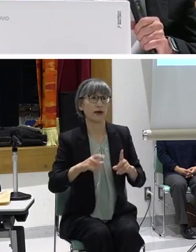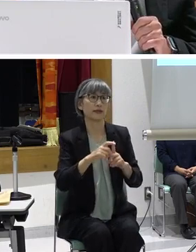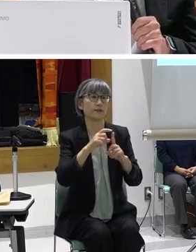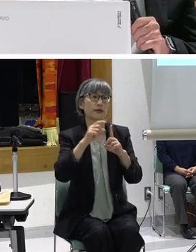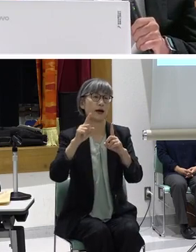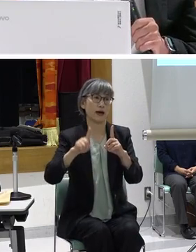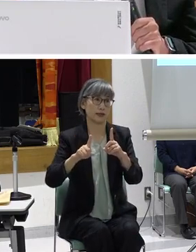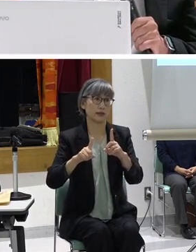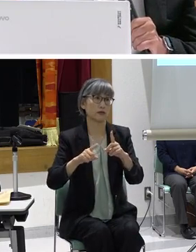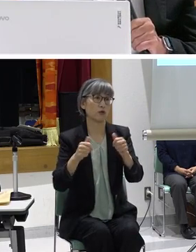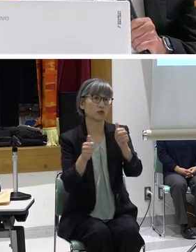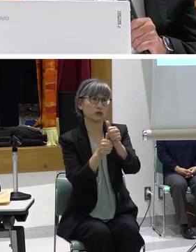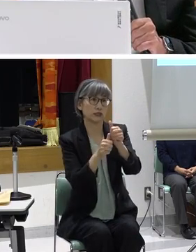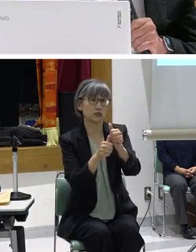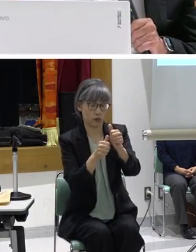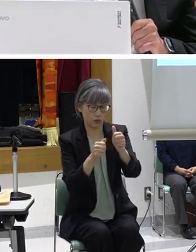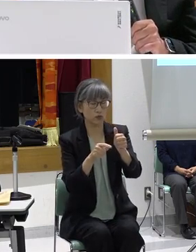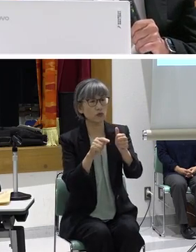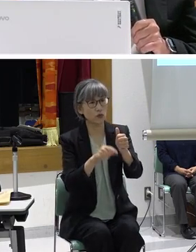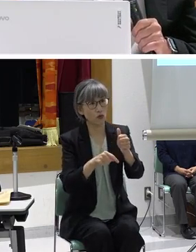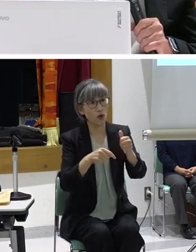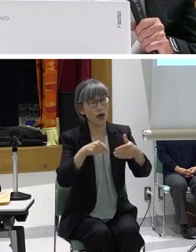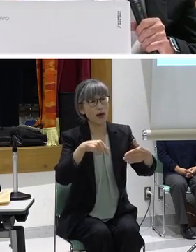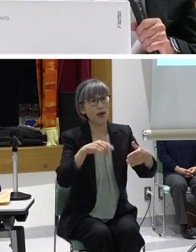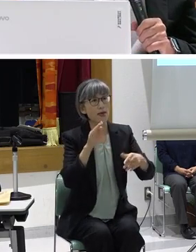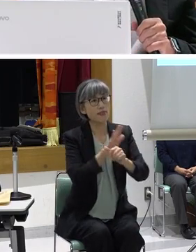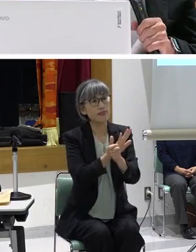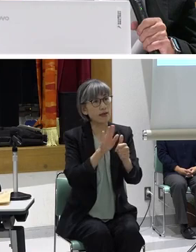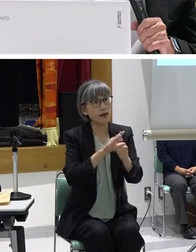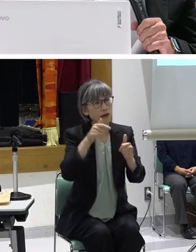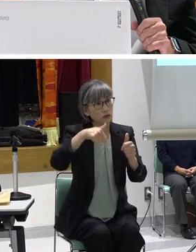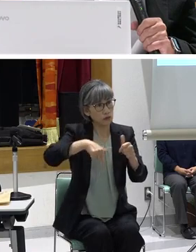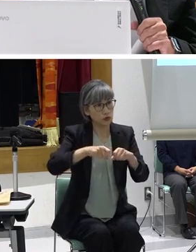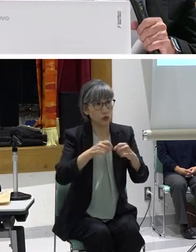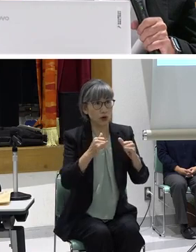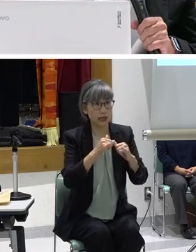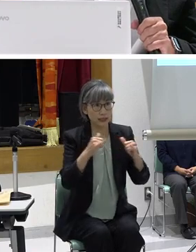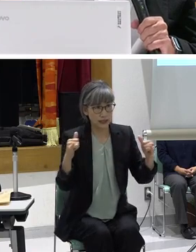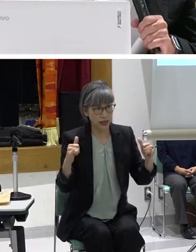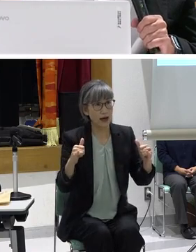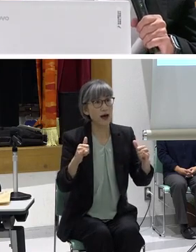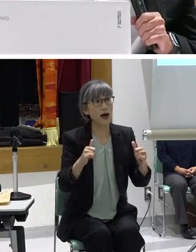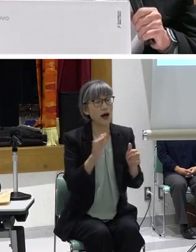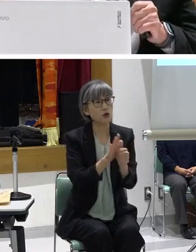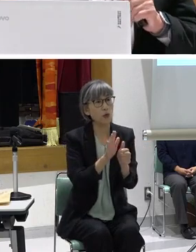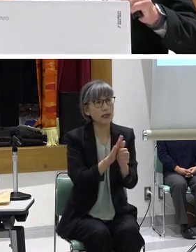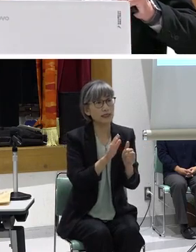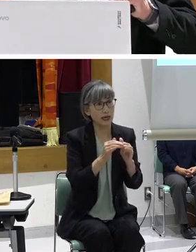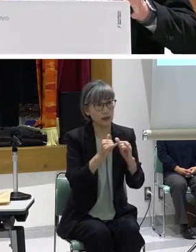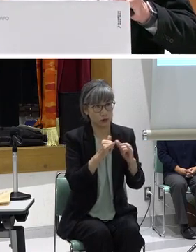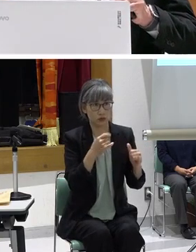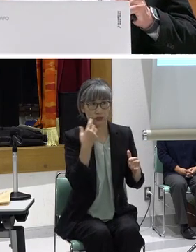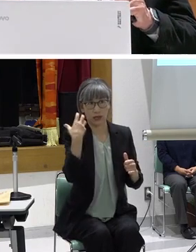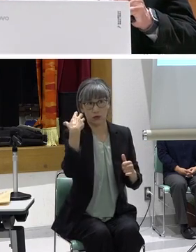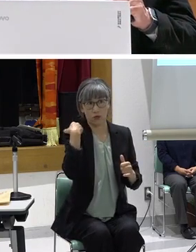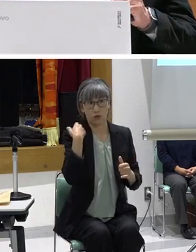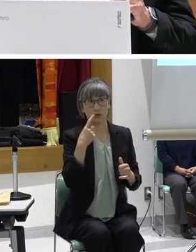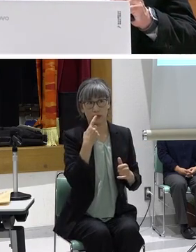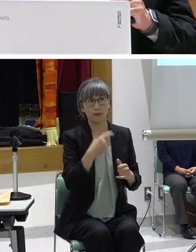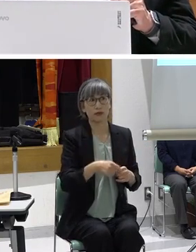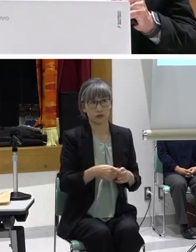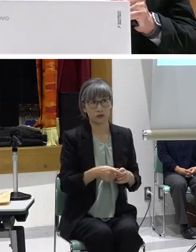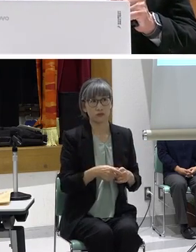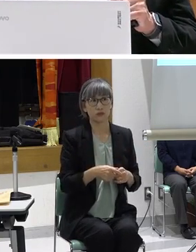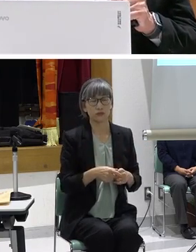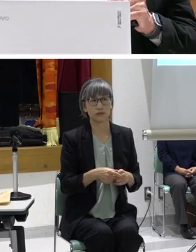DPI の副議長と内閣府の障害者施策アドバイザーということをしております。